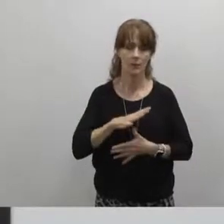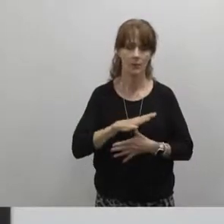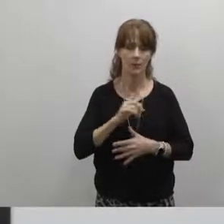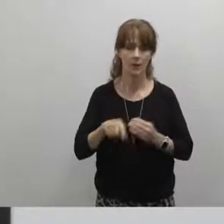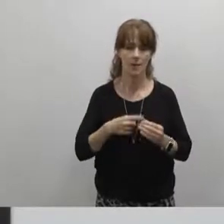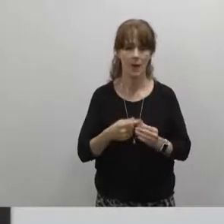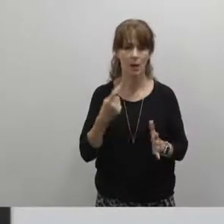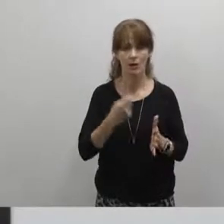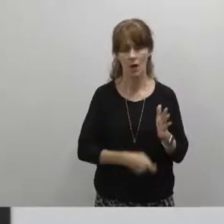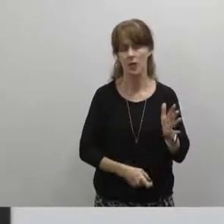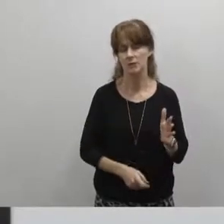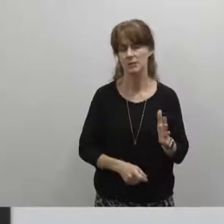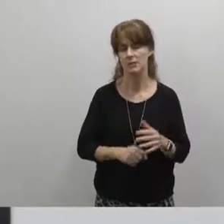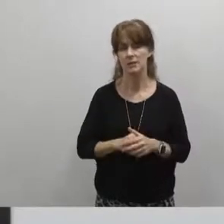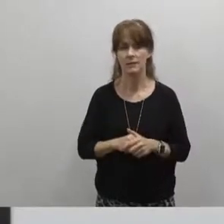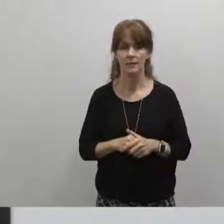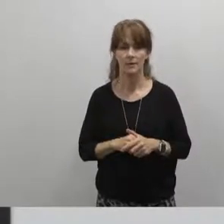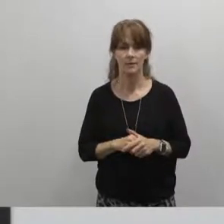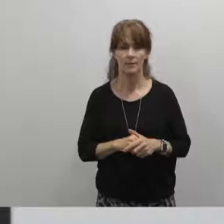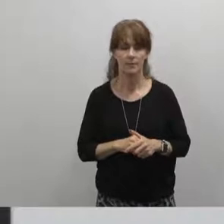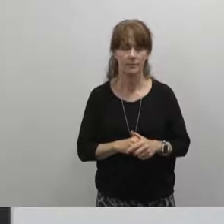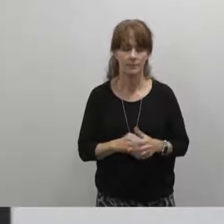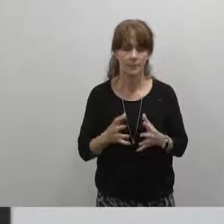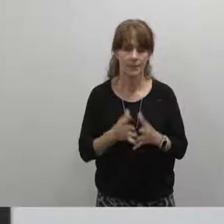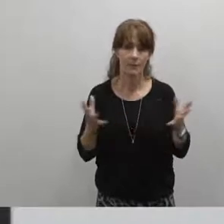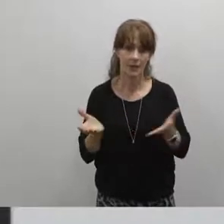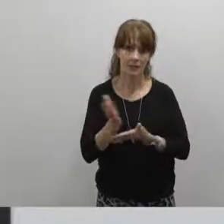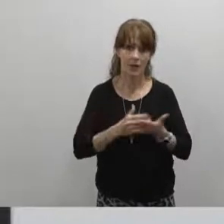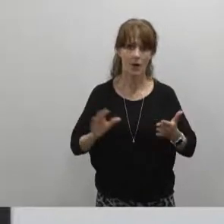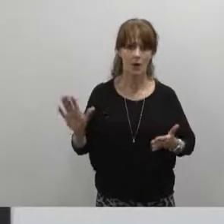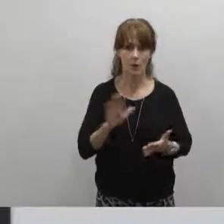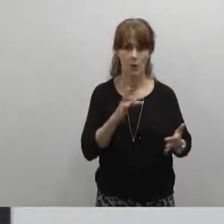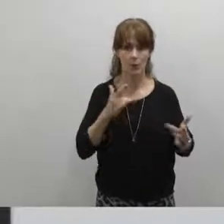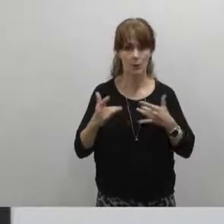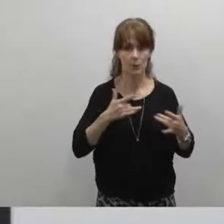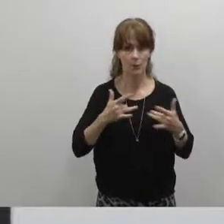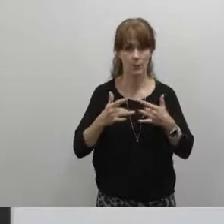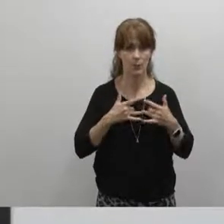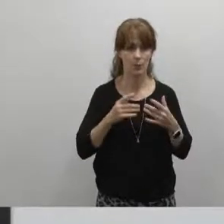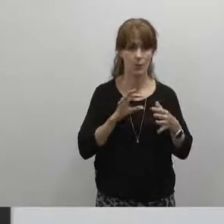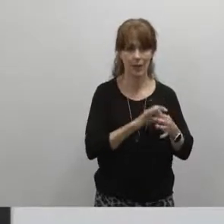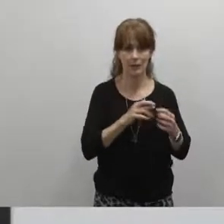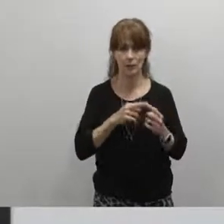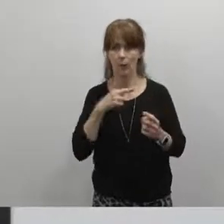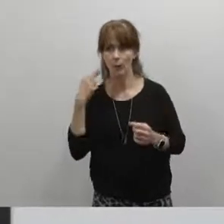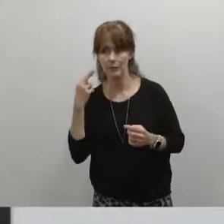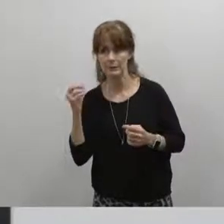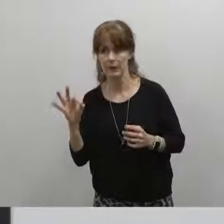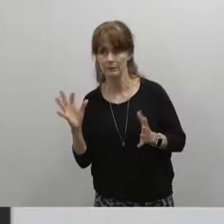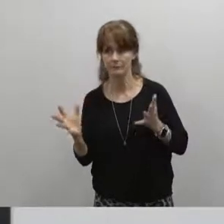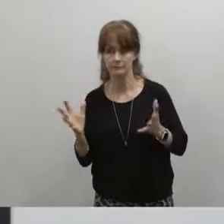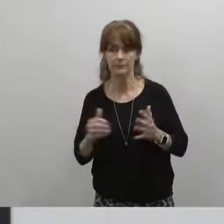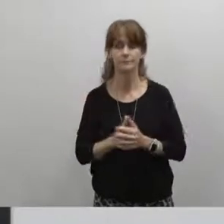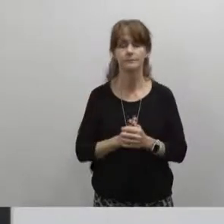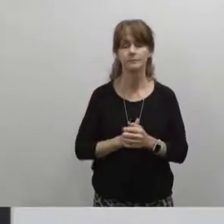ca lời nâng khi ông chọn chế bản tích ông pi đầm lấy đại dương trời prà đầm trời bong